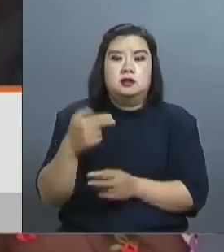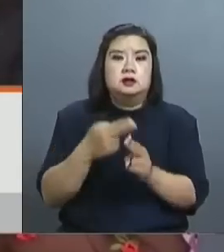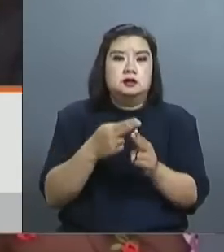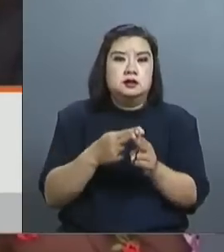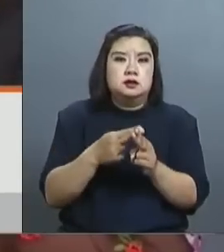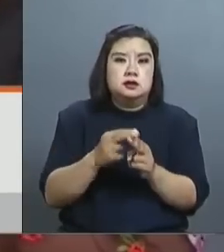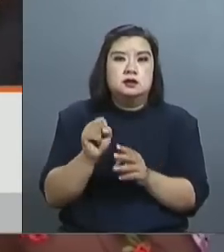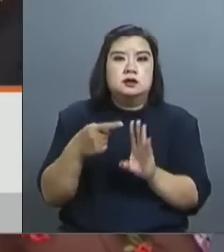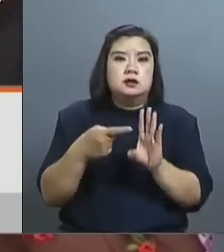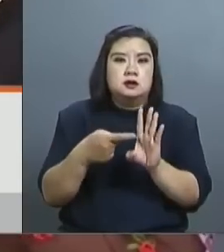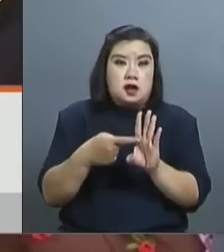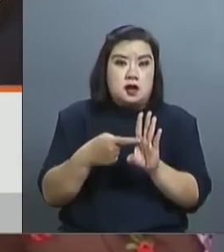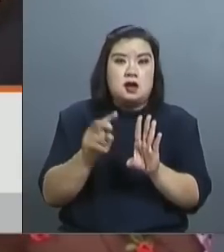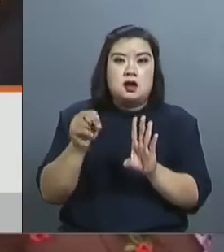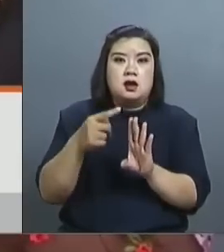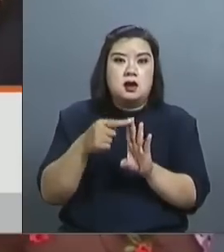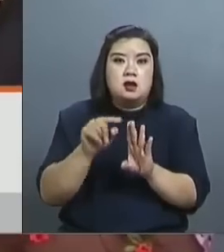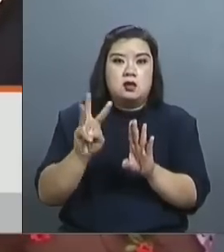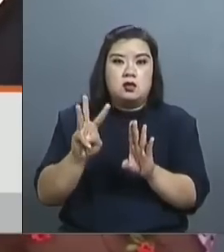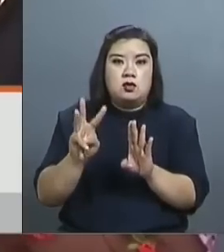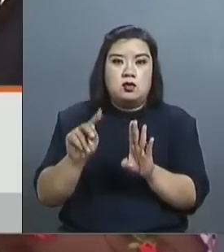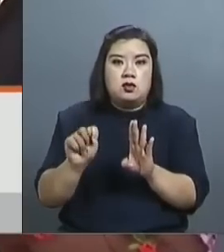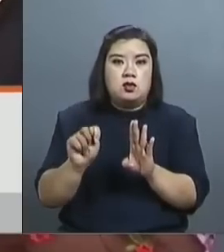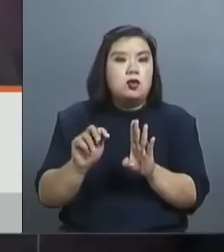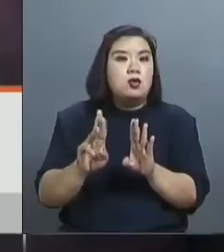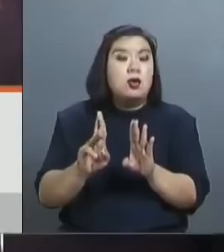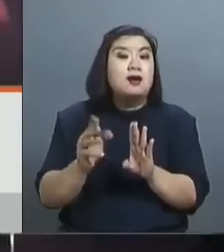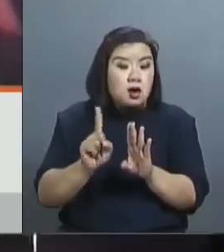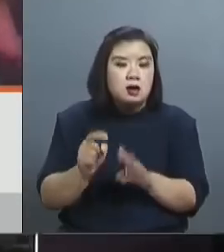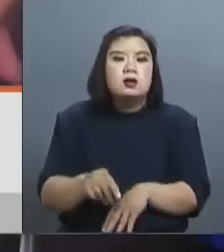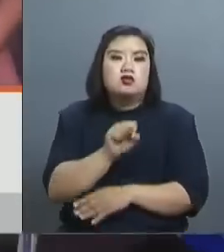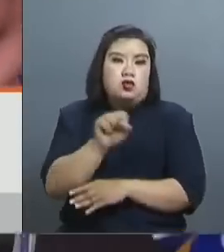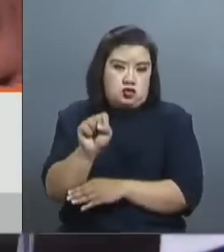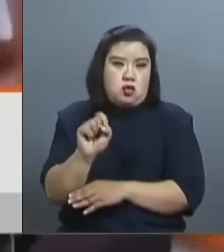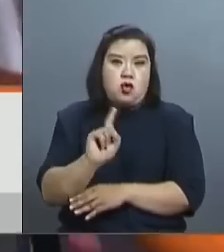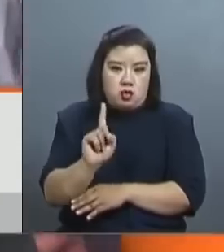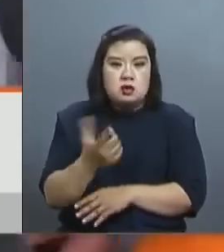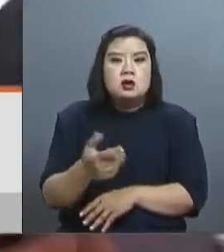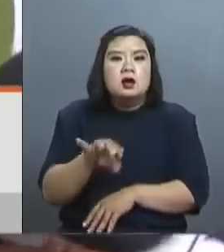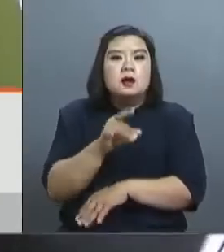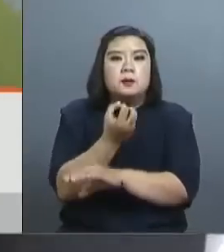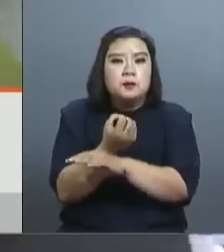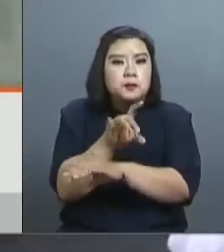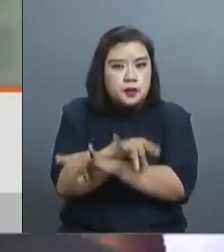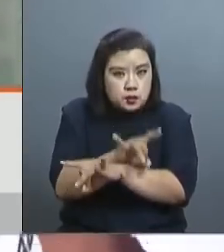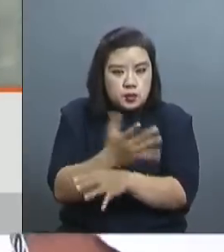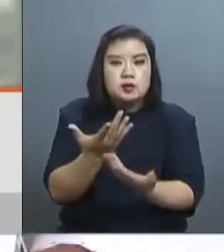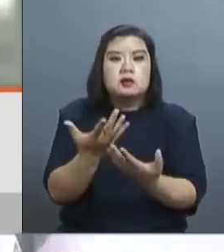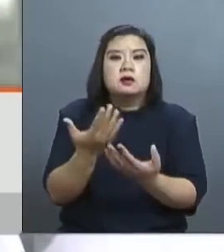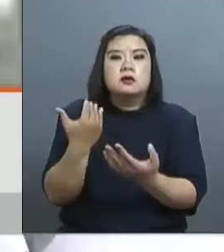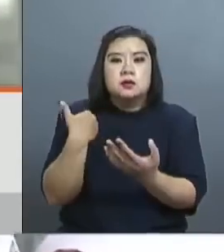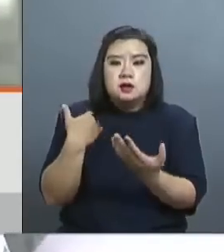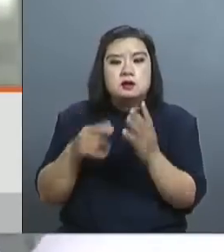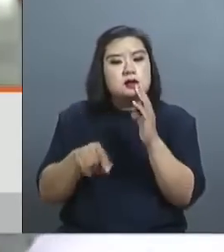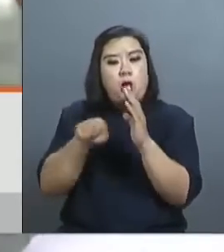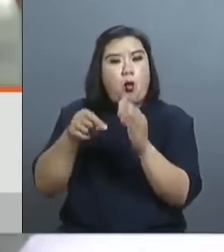ฐานุภูดินทนายความผู้สมัสสพรรคไทยรักษาชาติจังหวัดเพชรบูรณ์นครศรีธรรมราชและเพชรบุรีได้เข้า